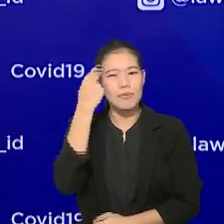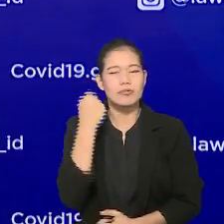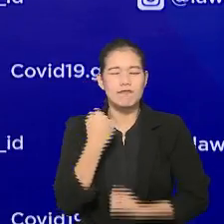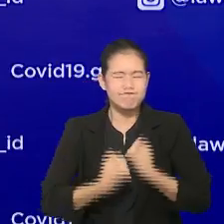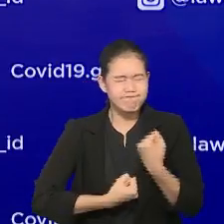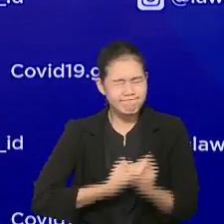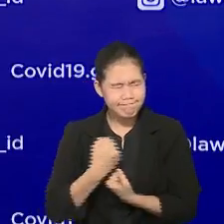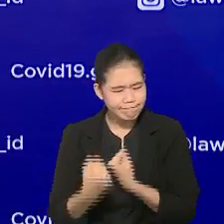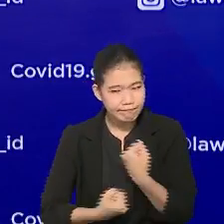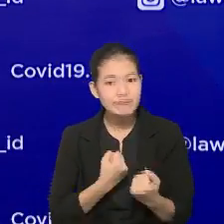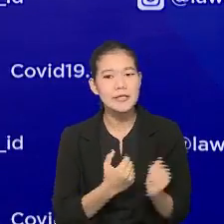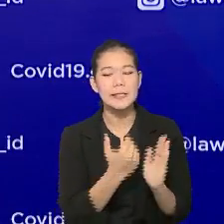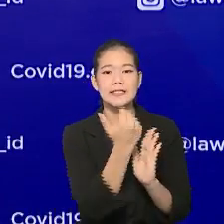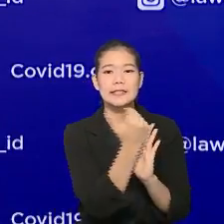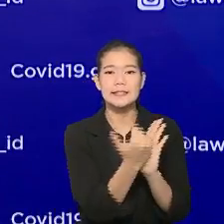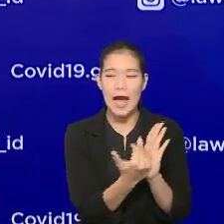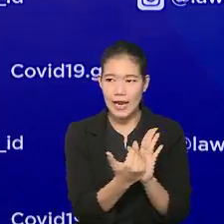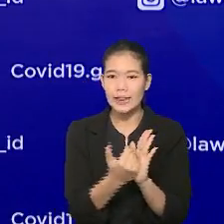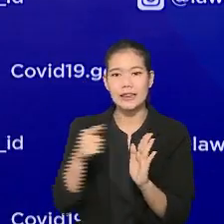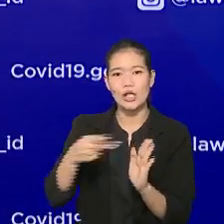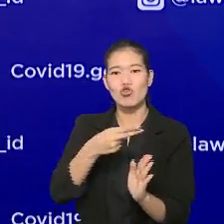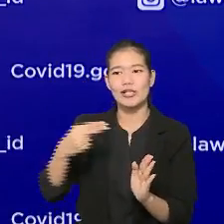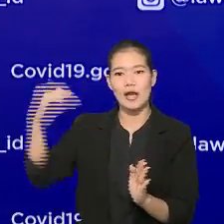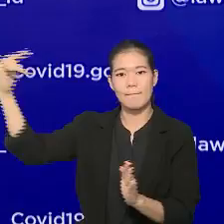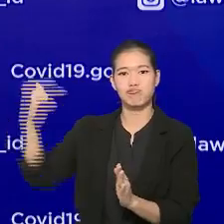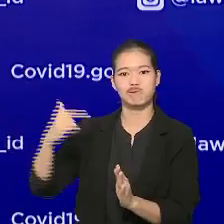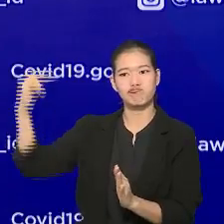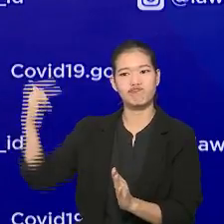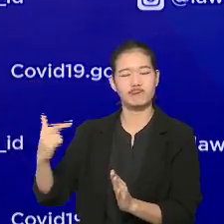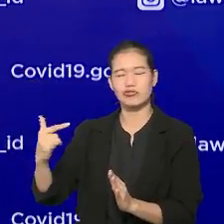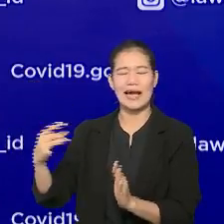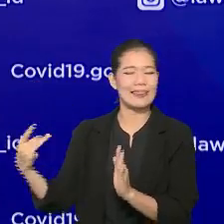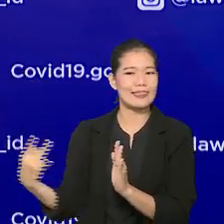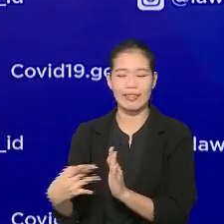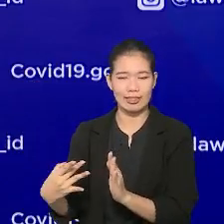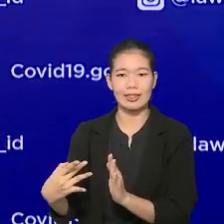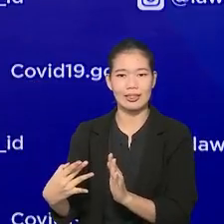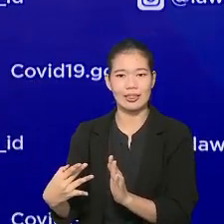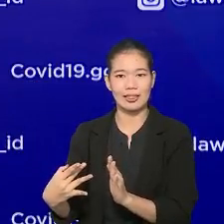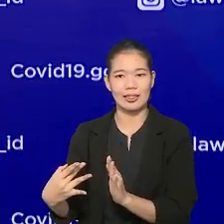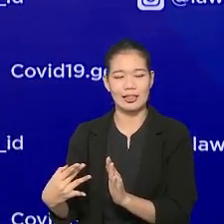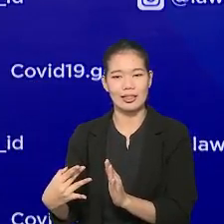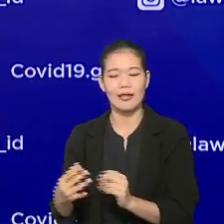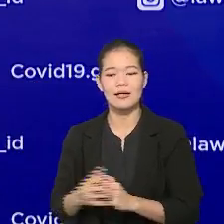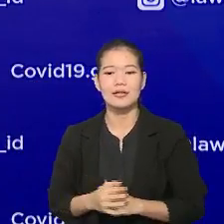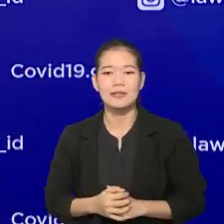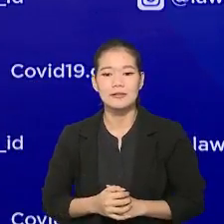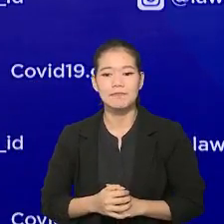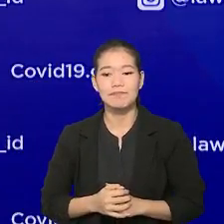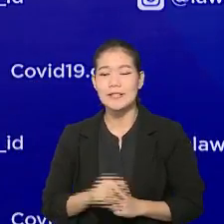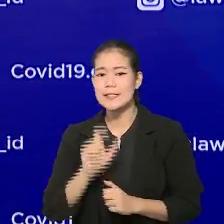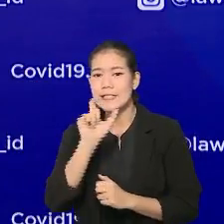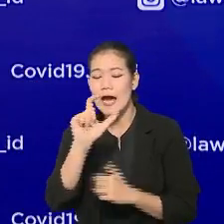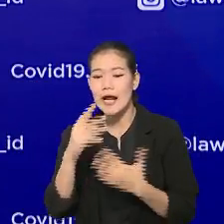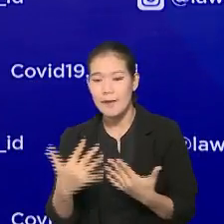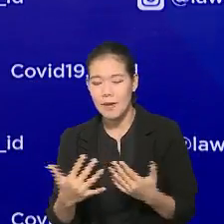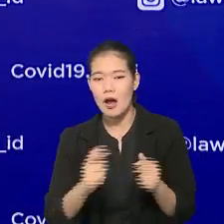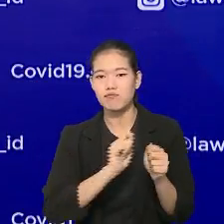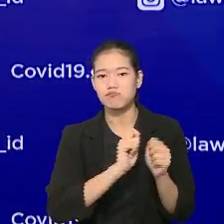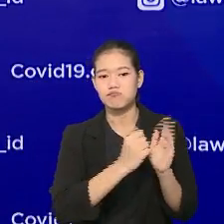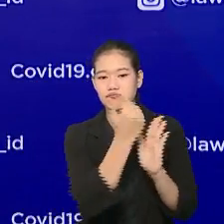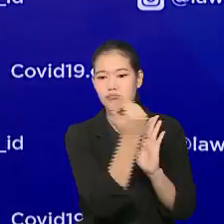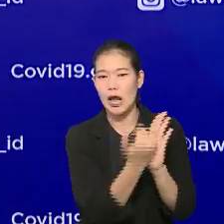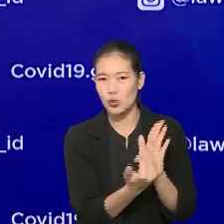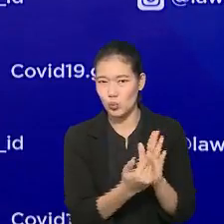berusaha mengetatkan persyaratan masuk ke Indonesia untuk pelaku perjalanan internasional dengan membuat